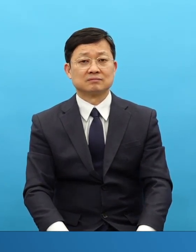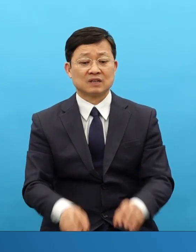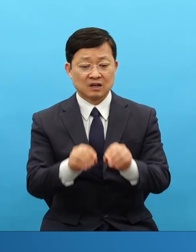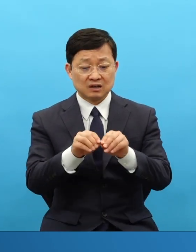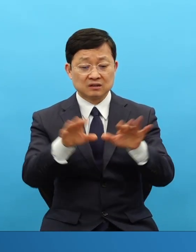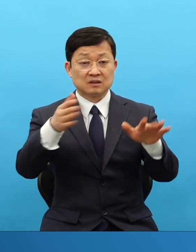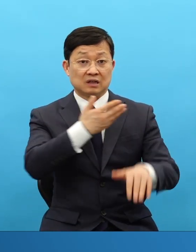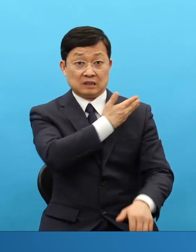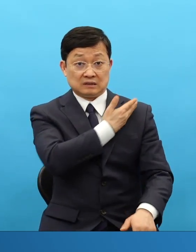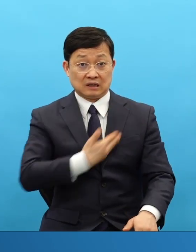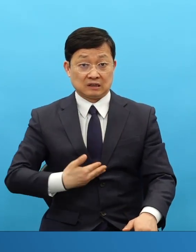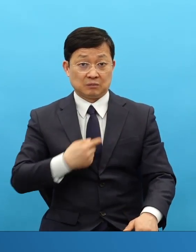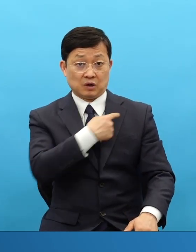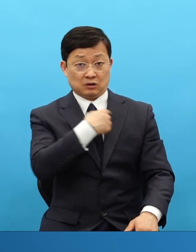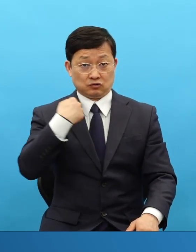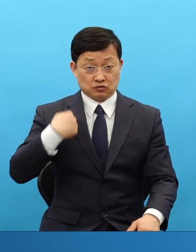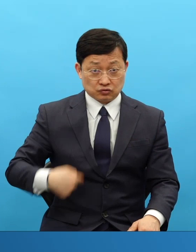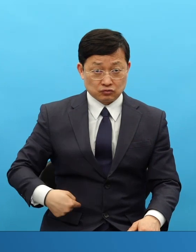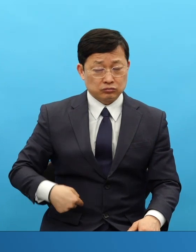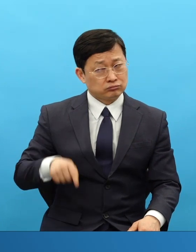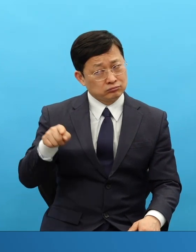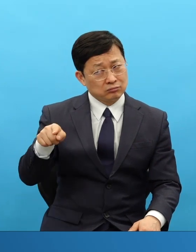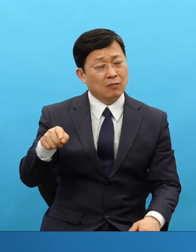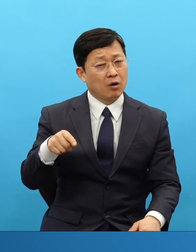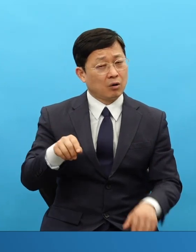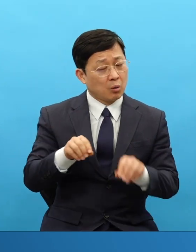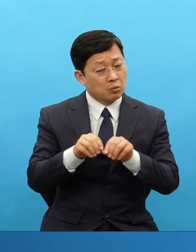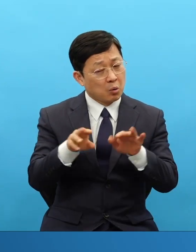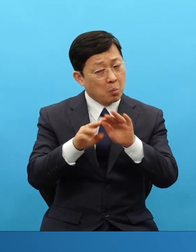자들이 가야 되고 중국도 대상이거든요 그렇잖아요